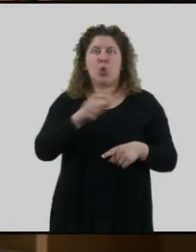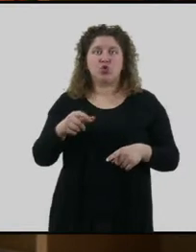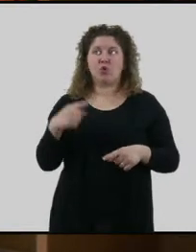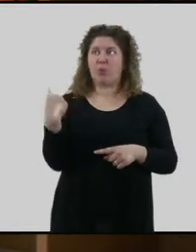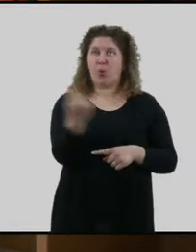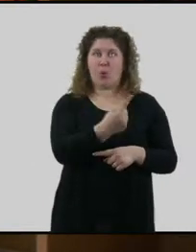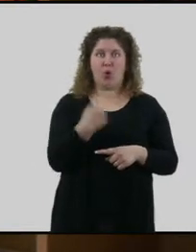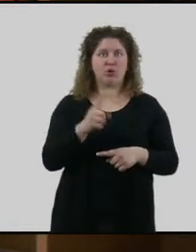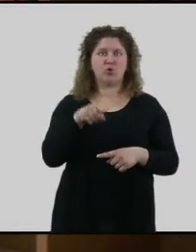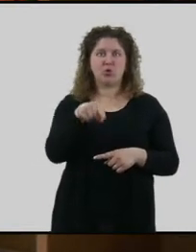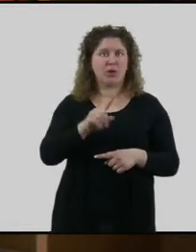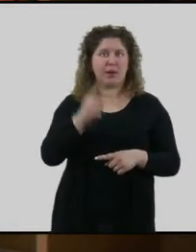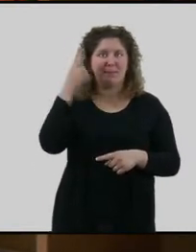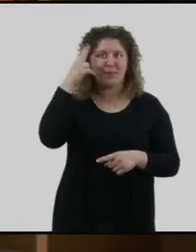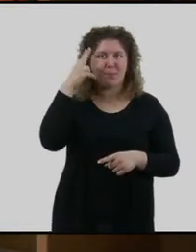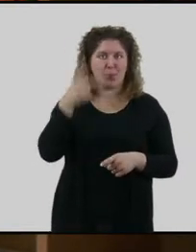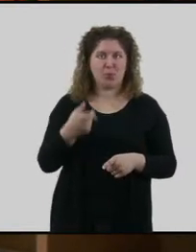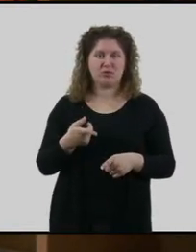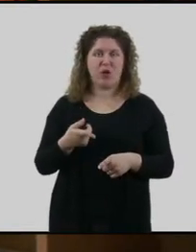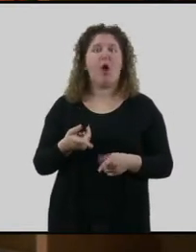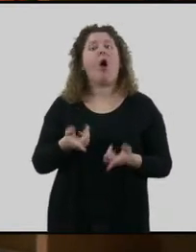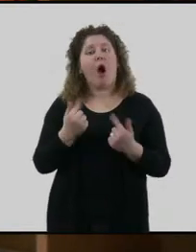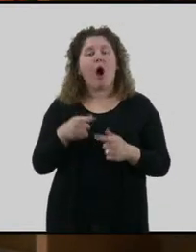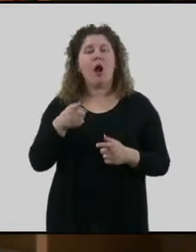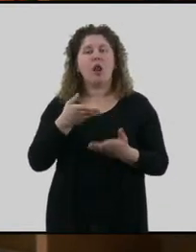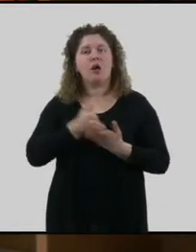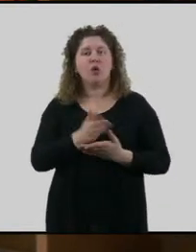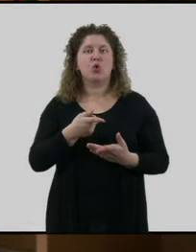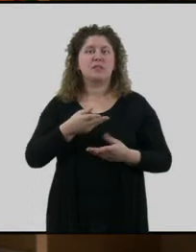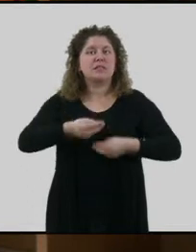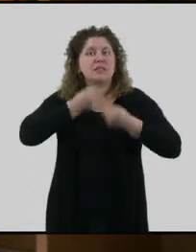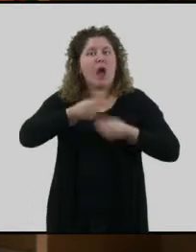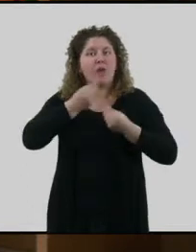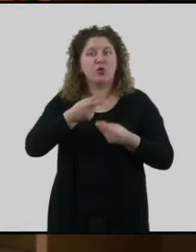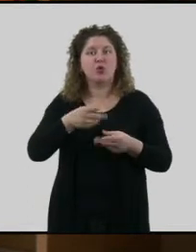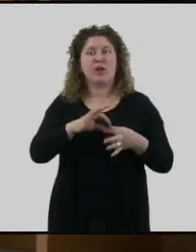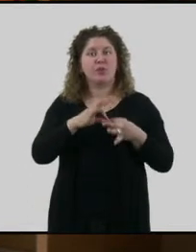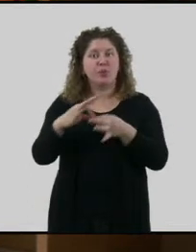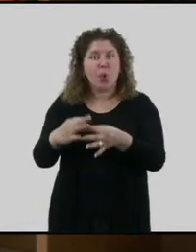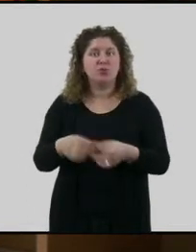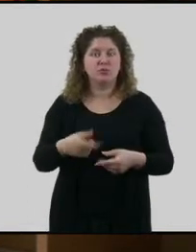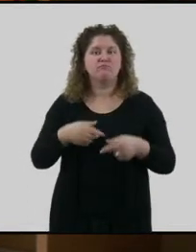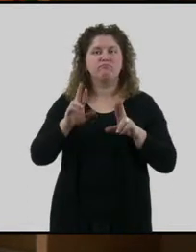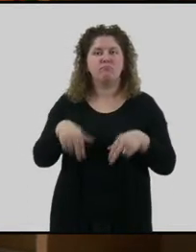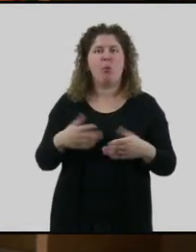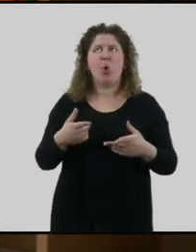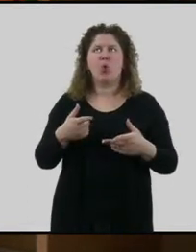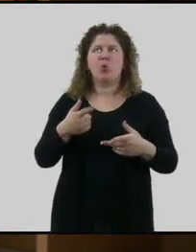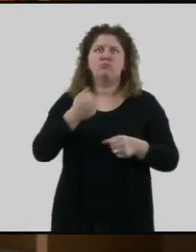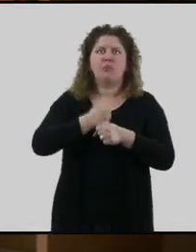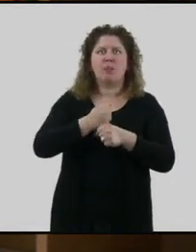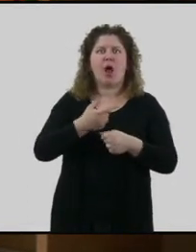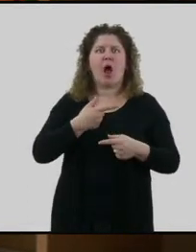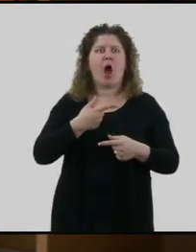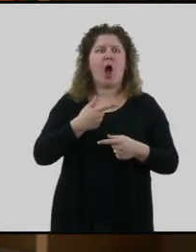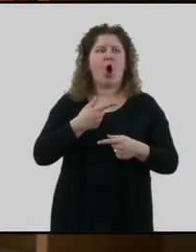ne prepoznaju, dok kroz neki savjetodavni proces sa stručnom osobom, kroz stručni razgovor, ipak mogu uspostaviti